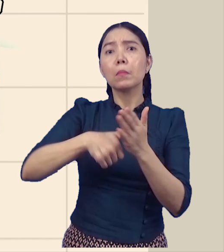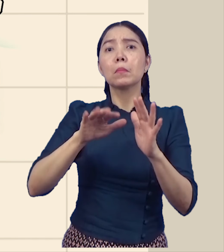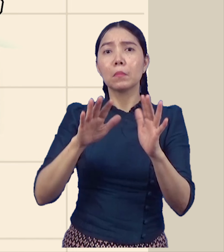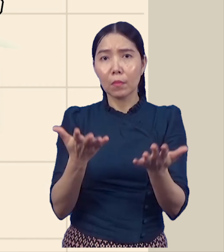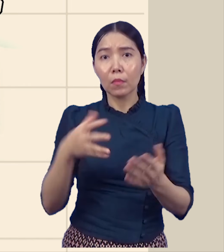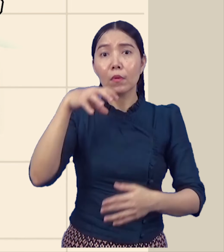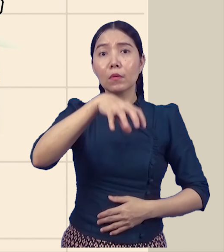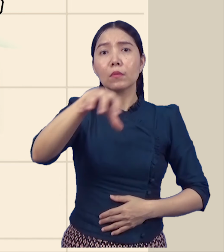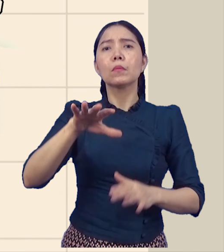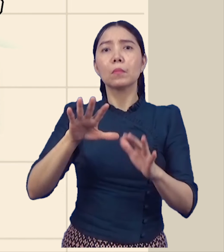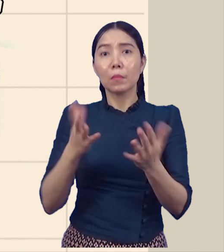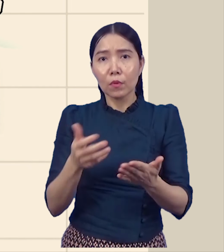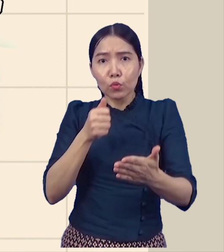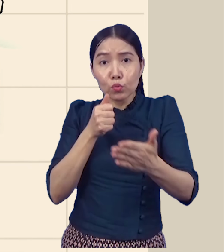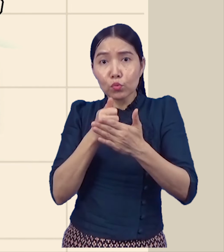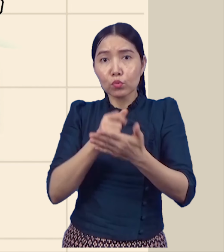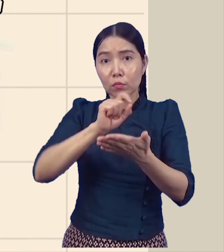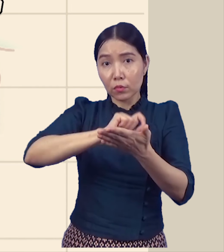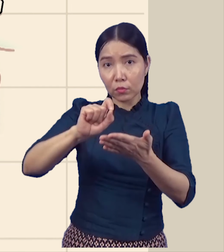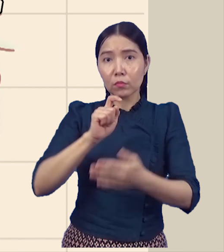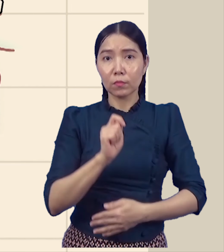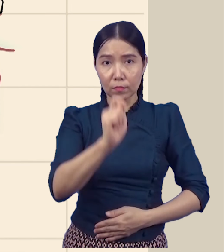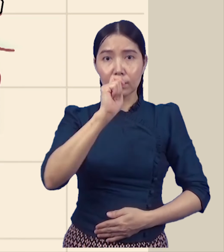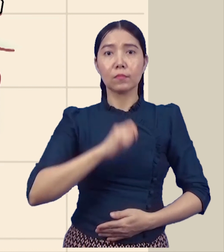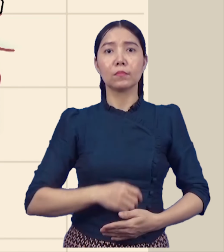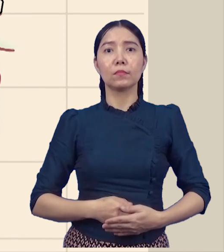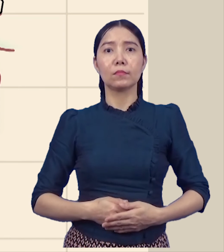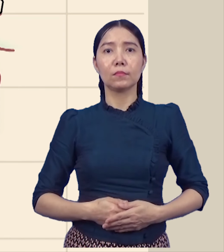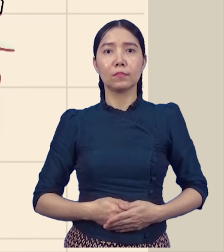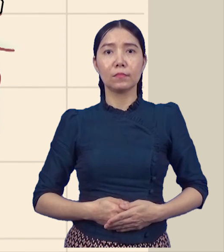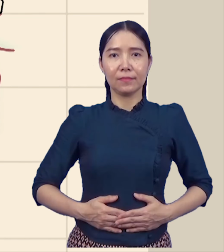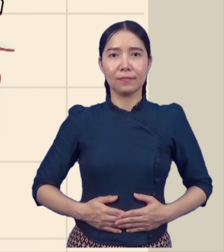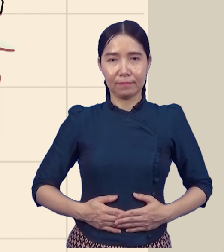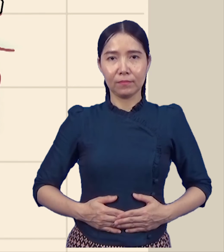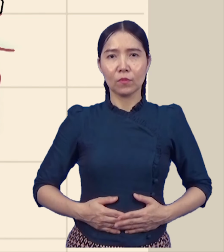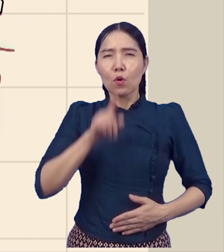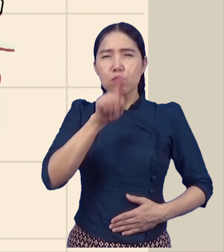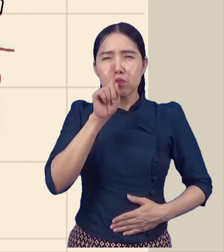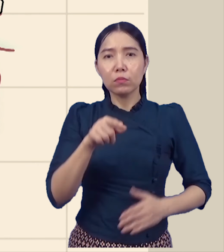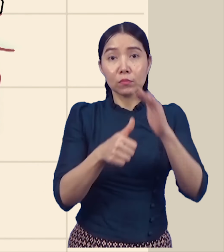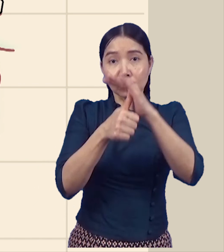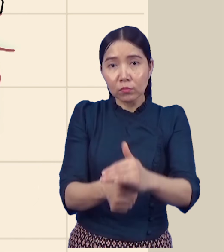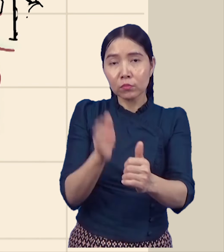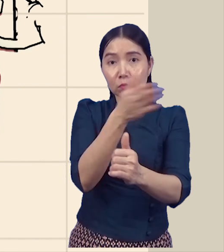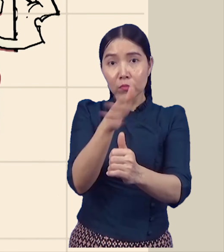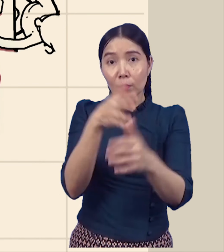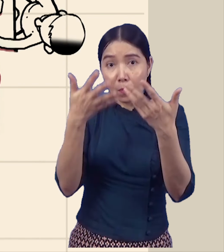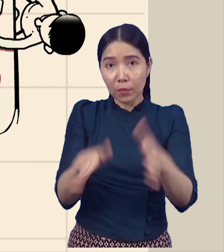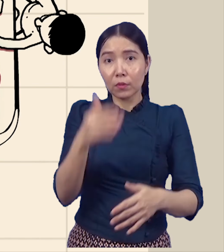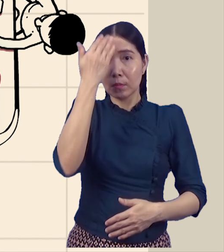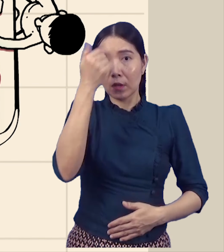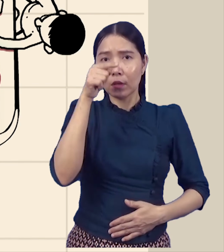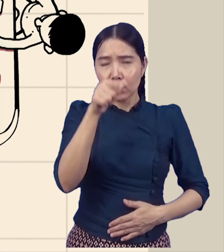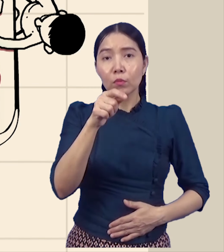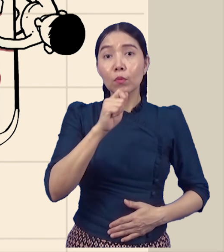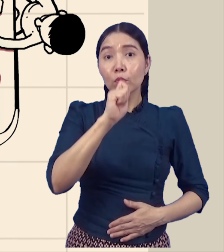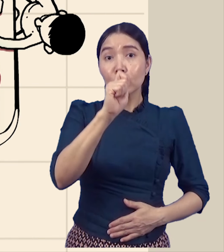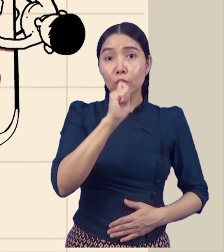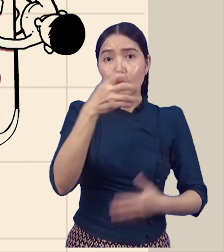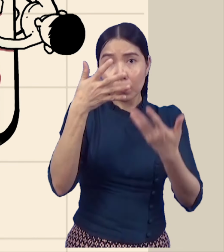ကျရောက်စေရန်လူမှုပတ်ဝန်းကျင်မှာ၎င်းရဲ့ရည်တည်မှုကိုမထိခိုက်စေရန်အတွက်လိုအပ်သည့်များကိုစောင့်ရရပါမည်